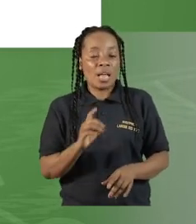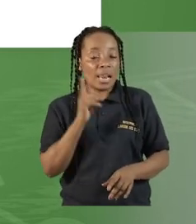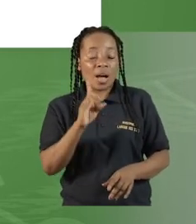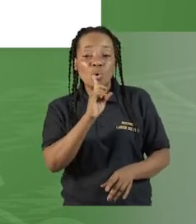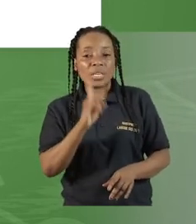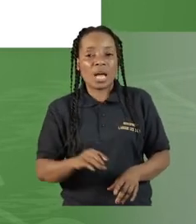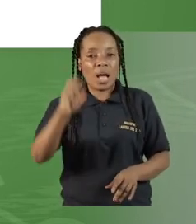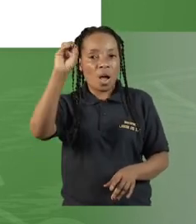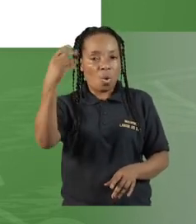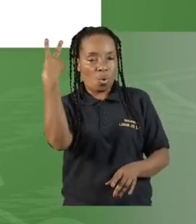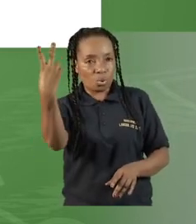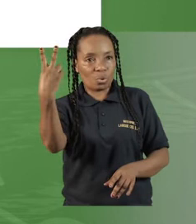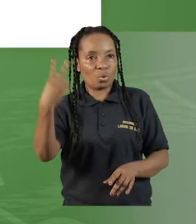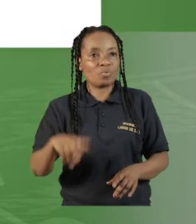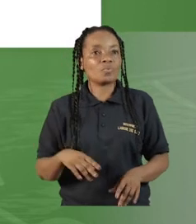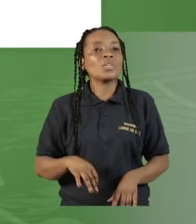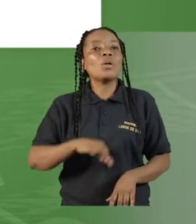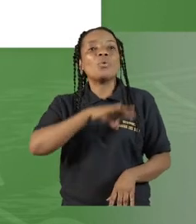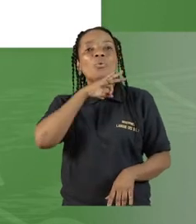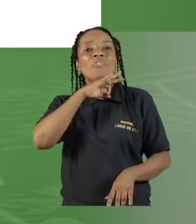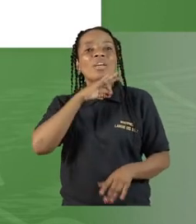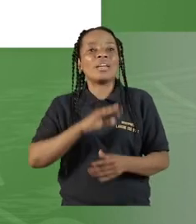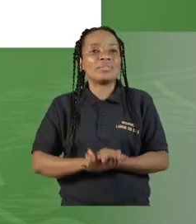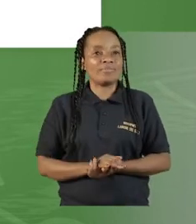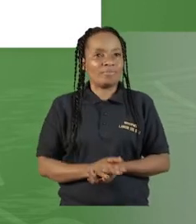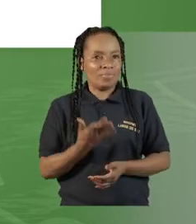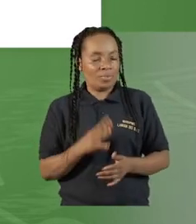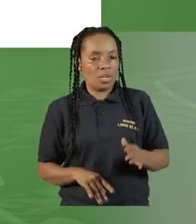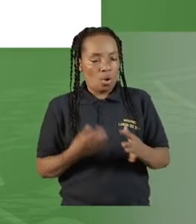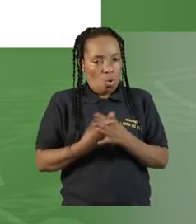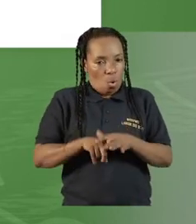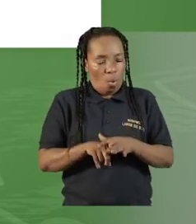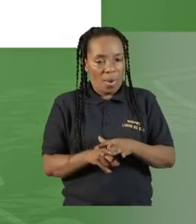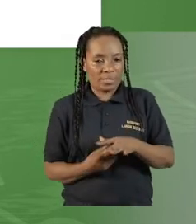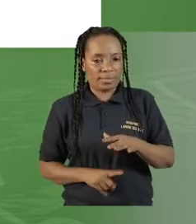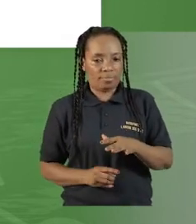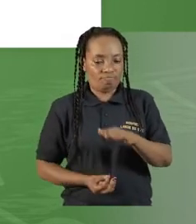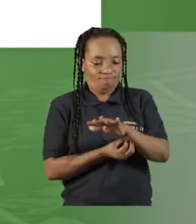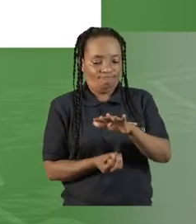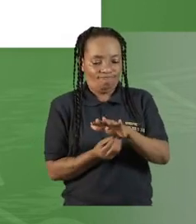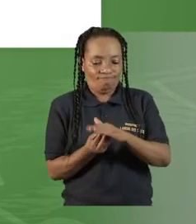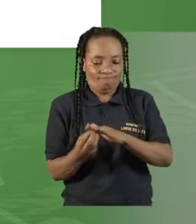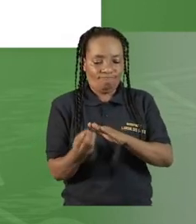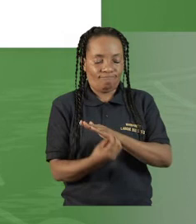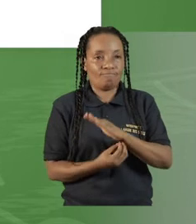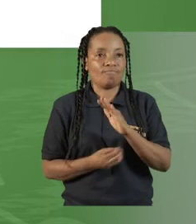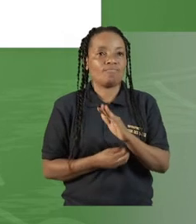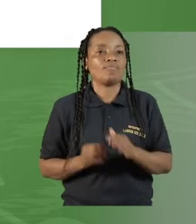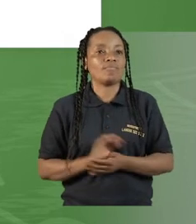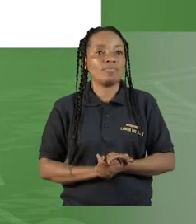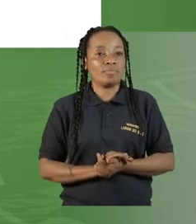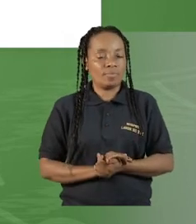Le fer se recouvre d'un corps poreux, rouge-brun, c'est la rouille.